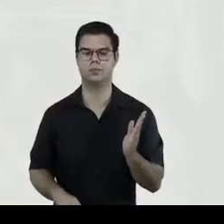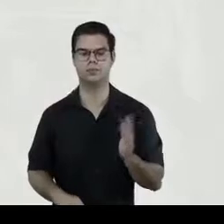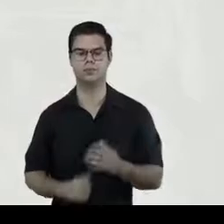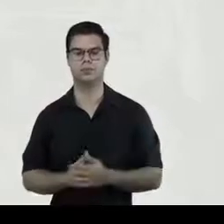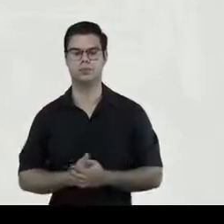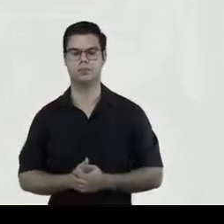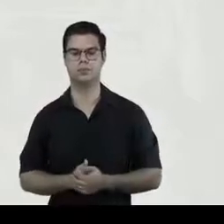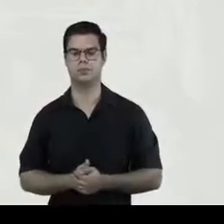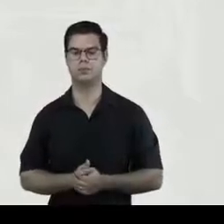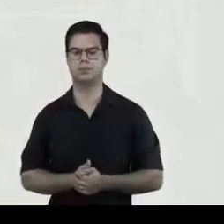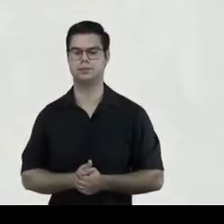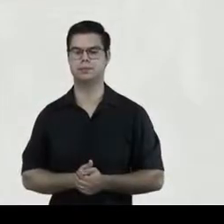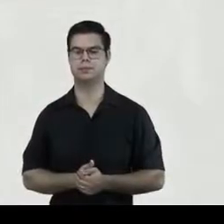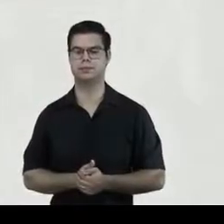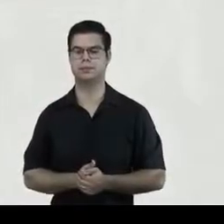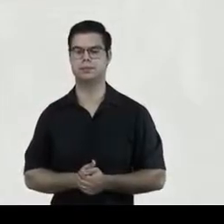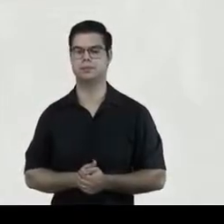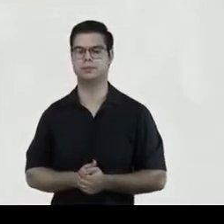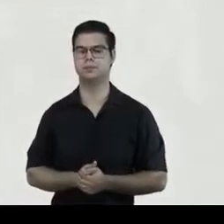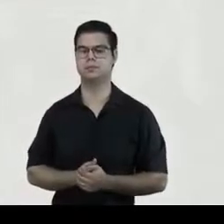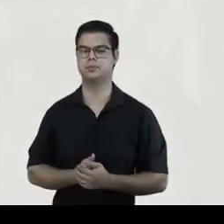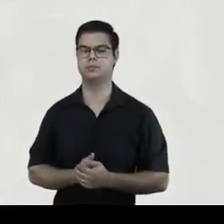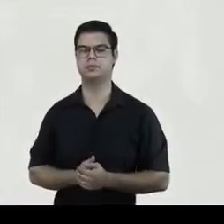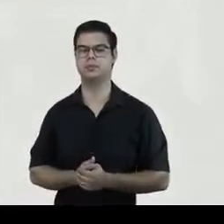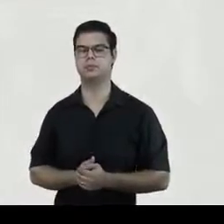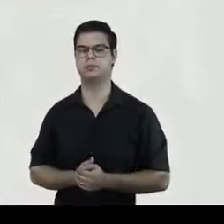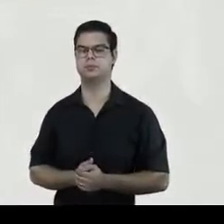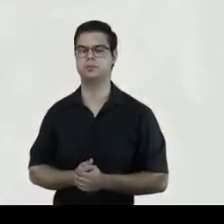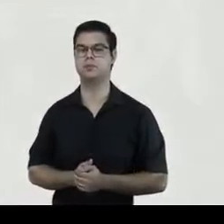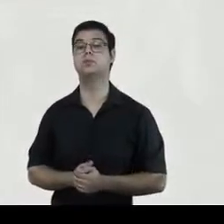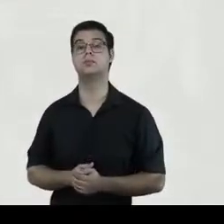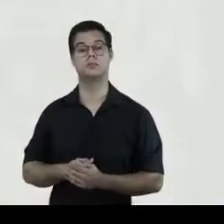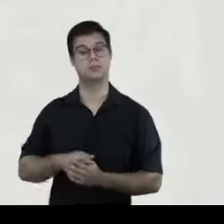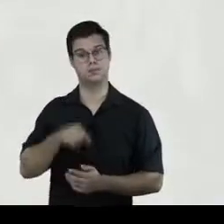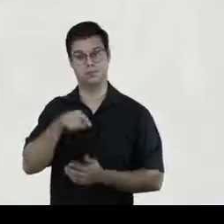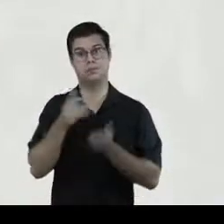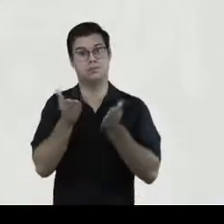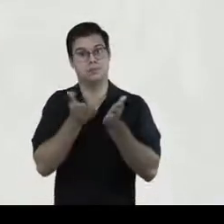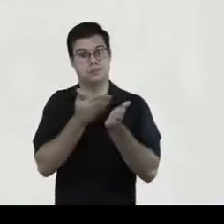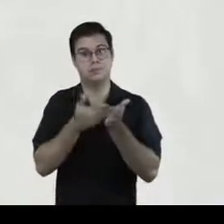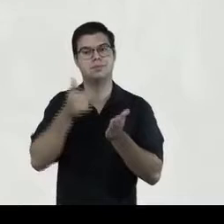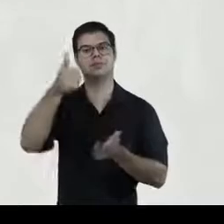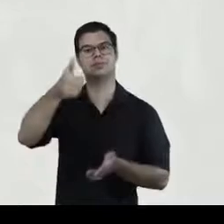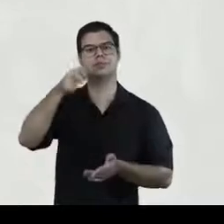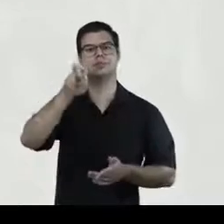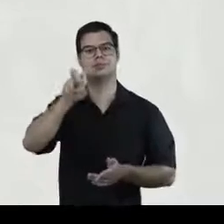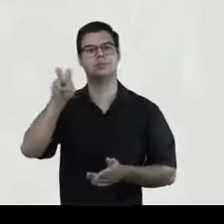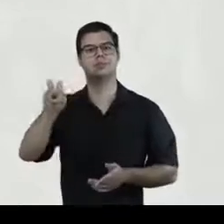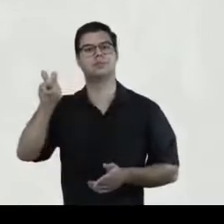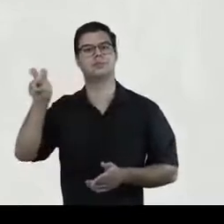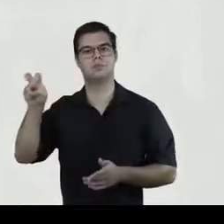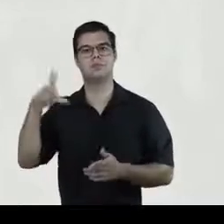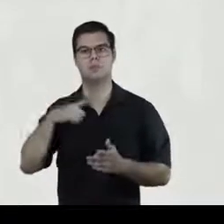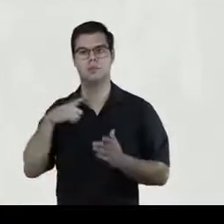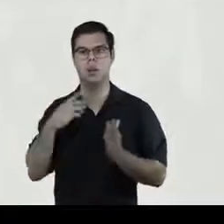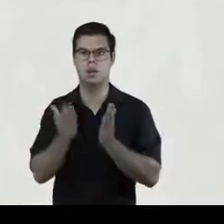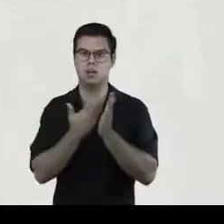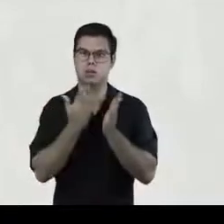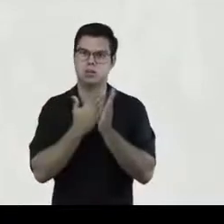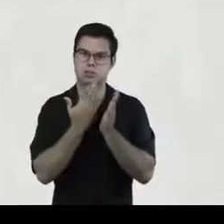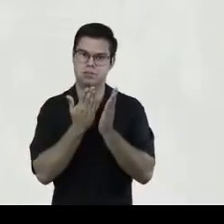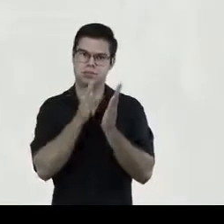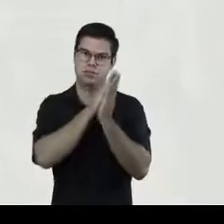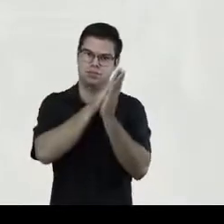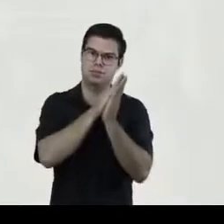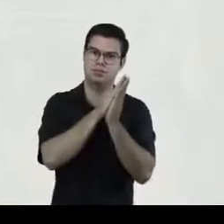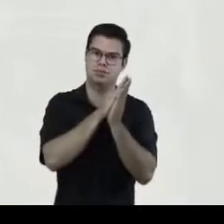Voilà, alors cet exemplaire de 1555 est relié dans une belle reliure en Marocain rouge qui a été faite par Beauzonnet. On voit sa